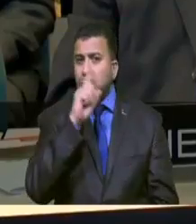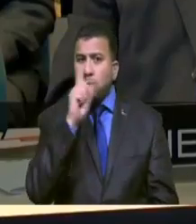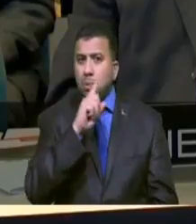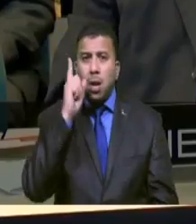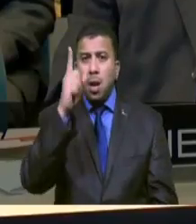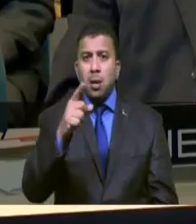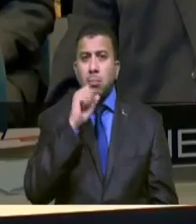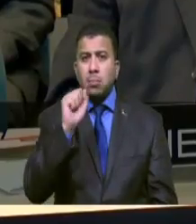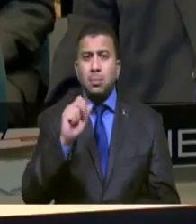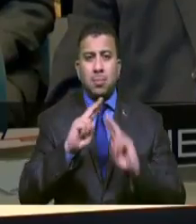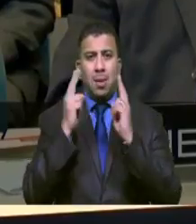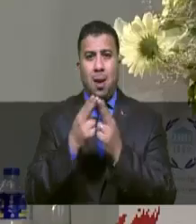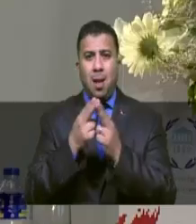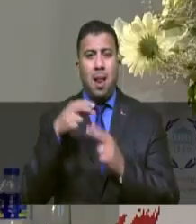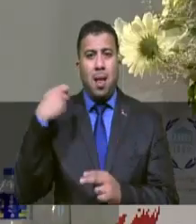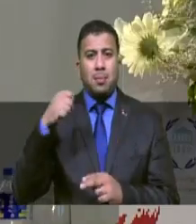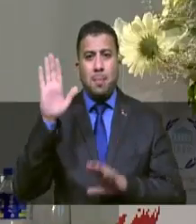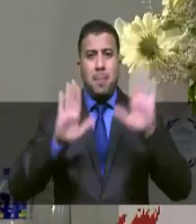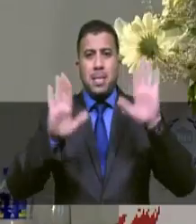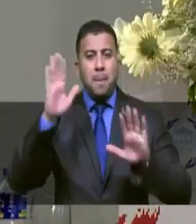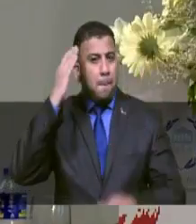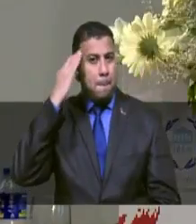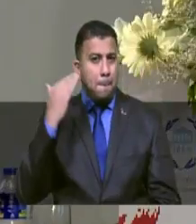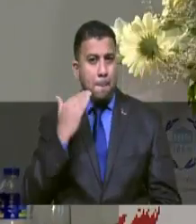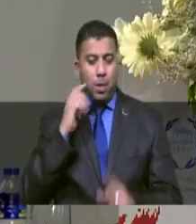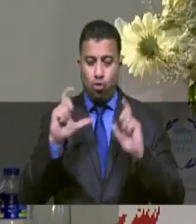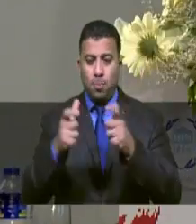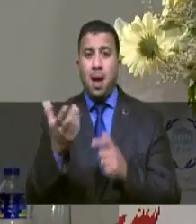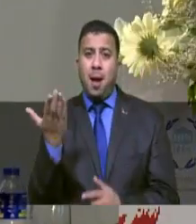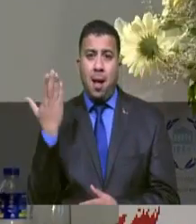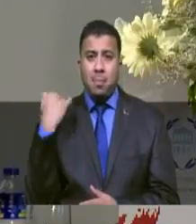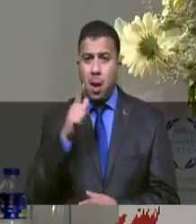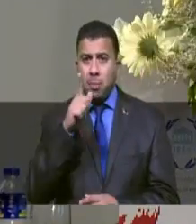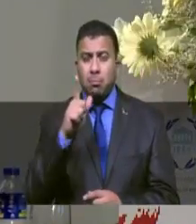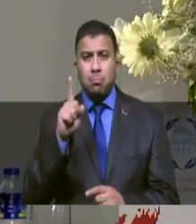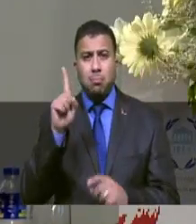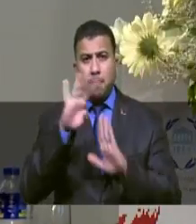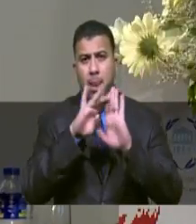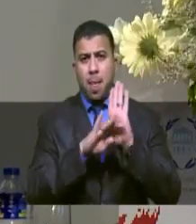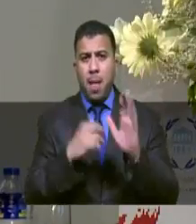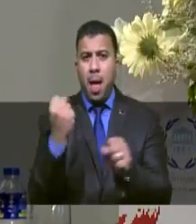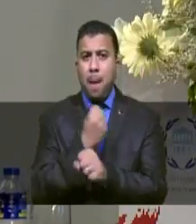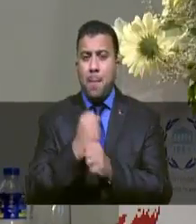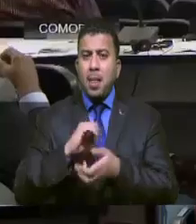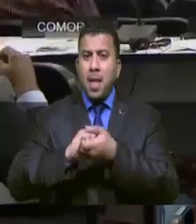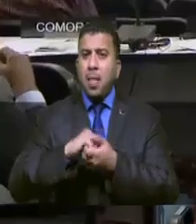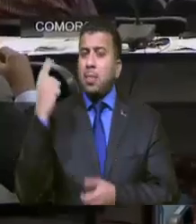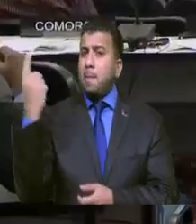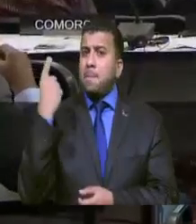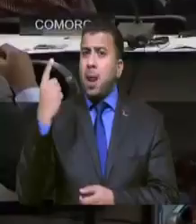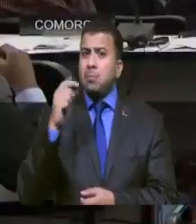الذي صدر في ختام القمة العالمية لرئيسات البرلمانات، وتضمينها في خطة عمل الاتحاد البرلماني